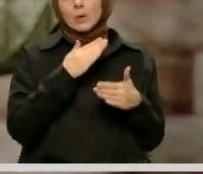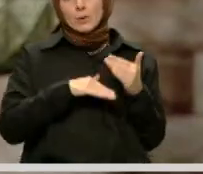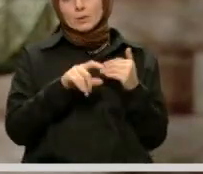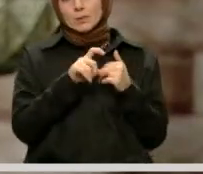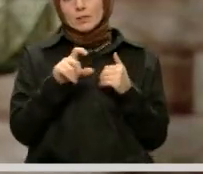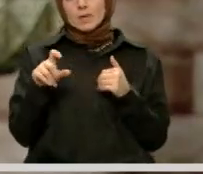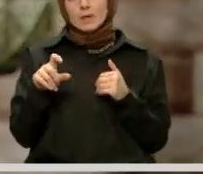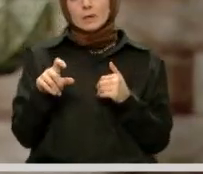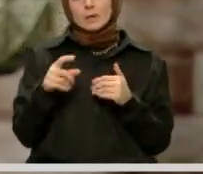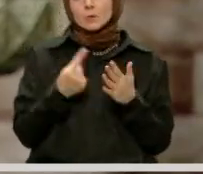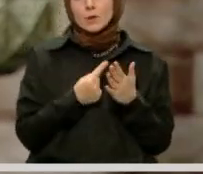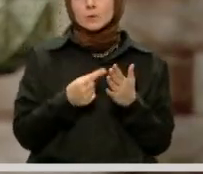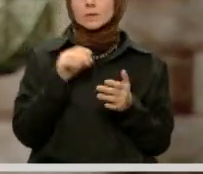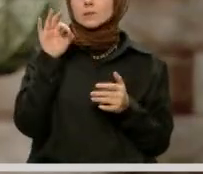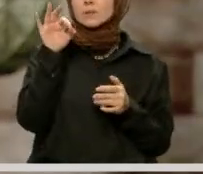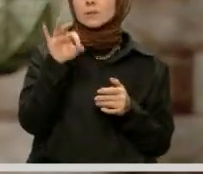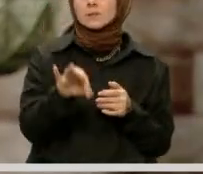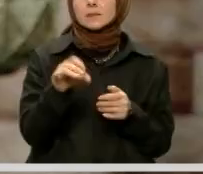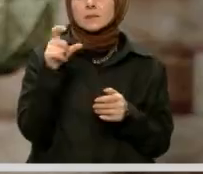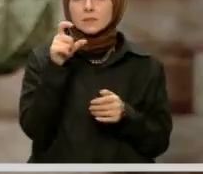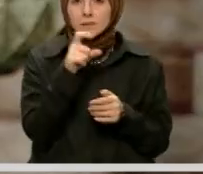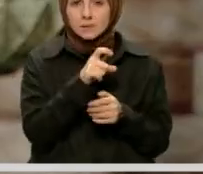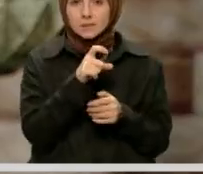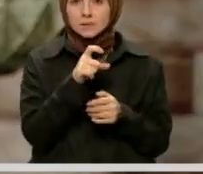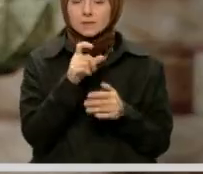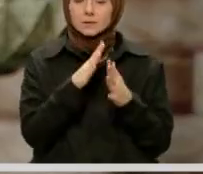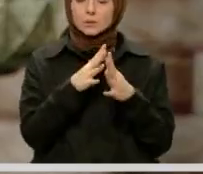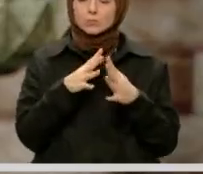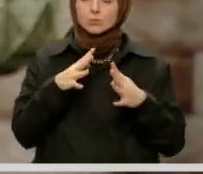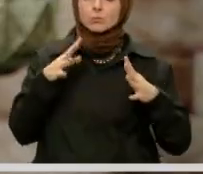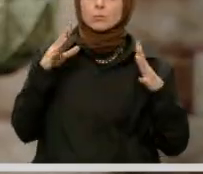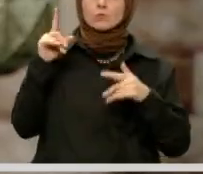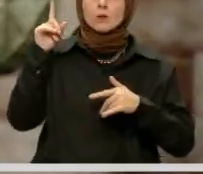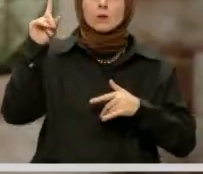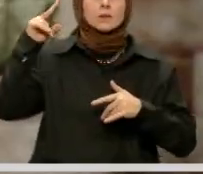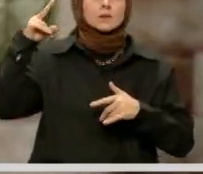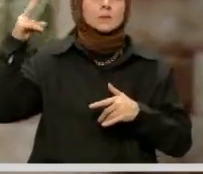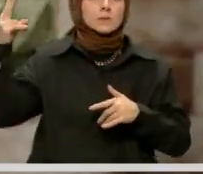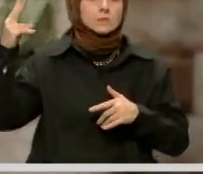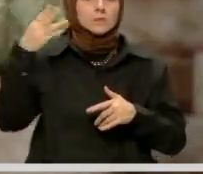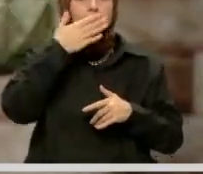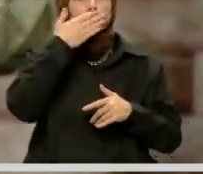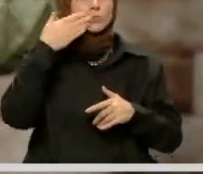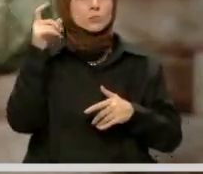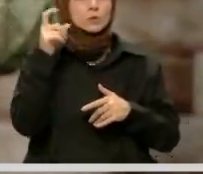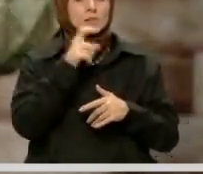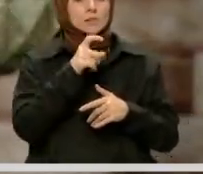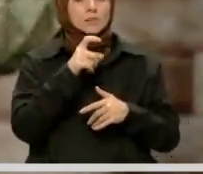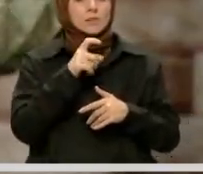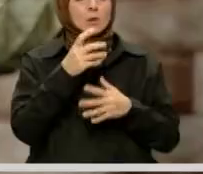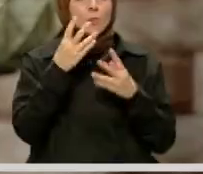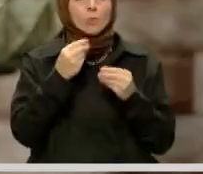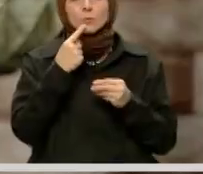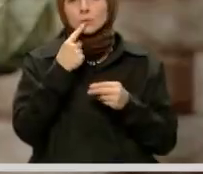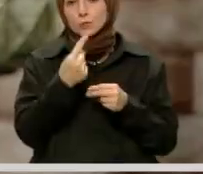Kur'an-ı Kerim'in indirildiği ayın, Yüce Rabbimiz tarafından oruç ayı ilan edilmesinin arka planı bir